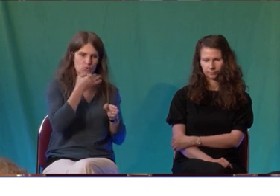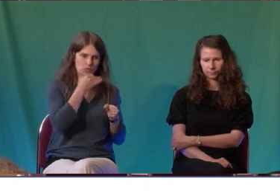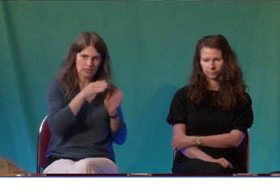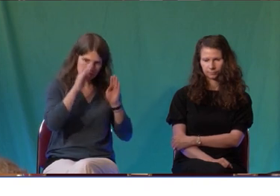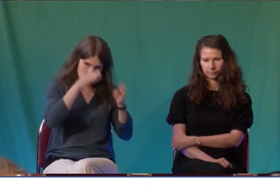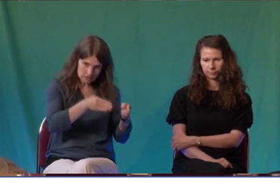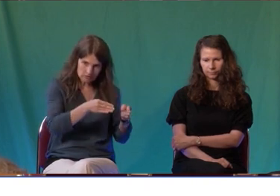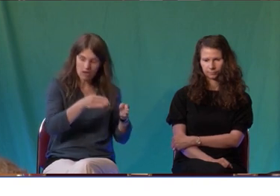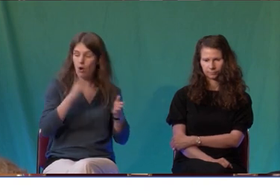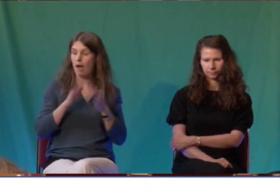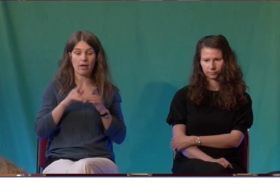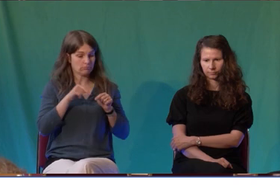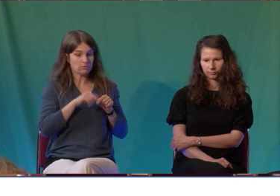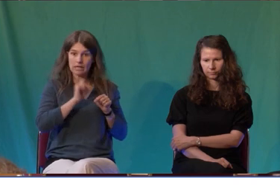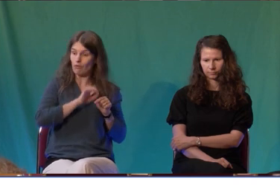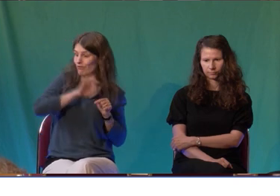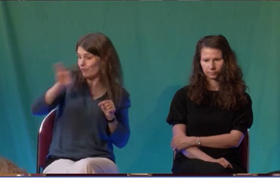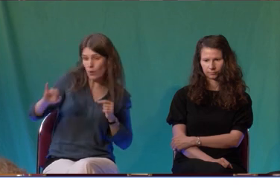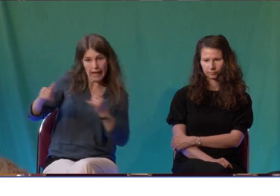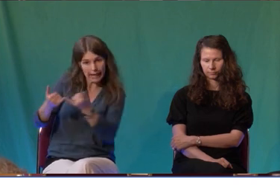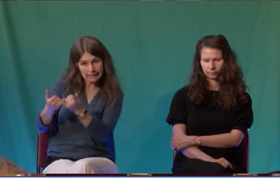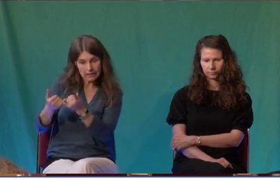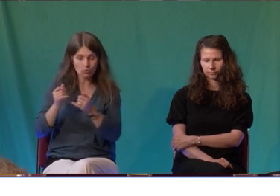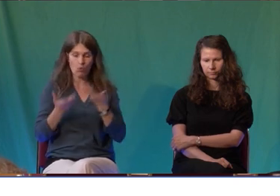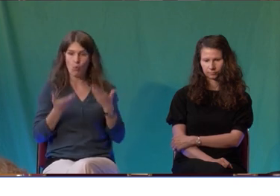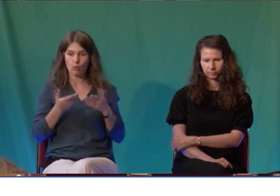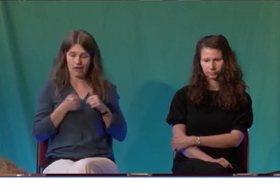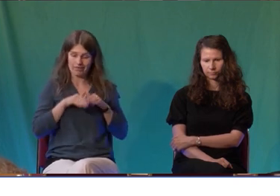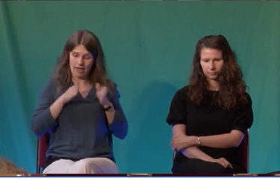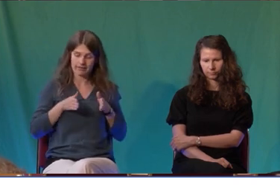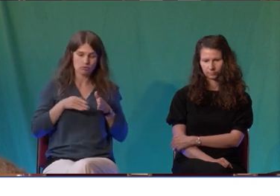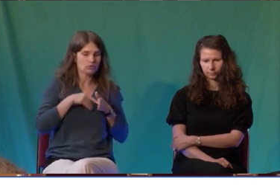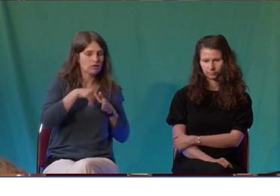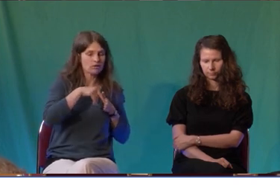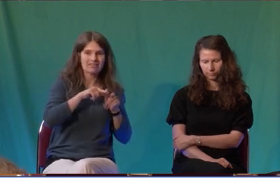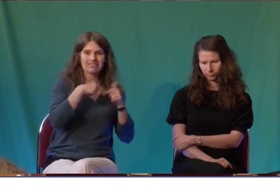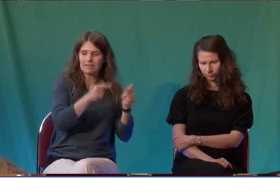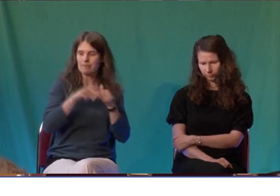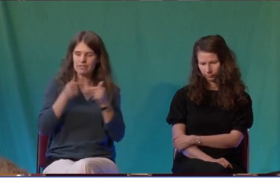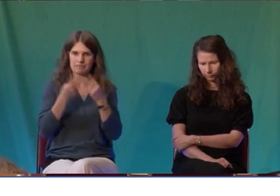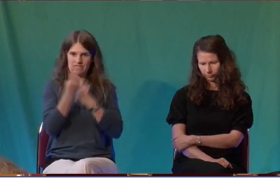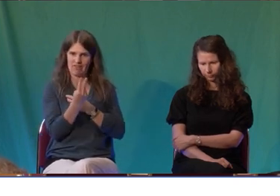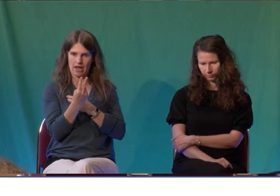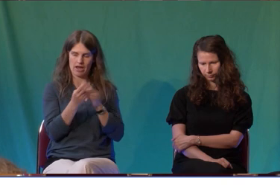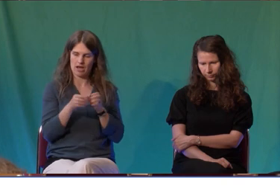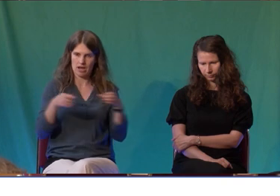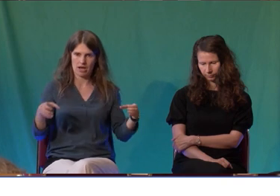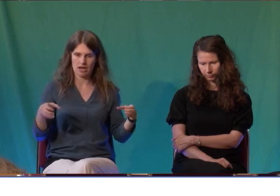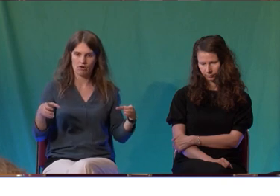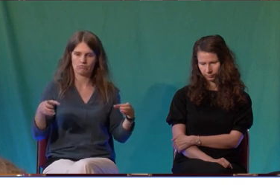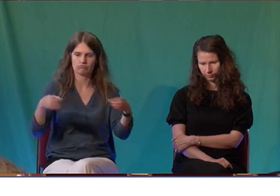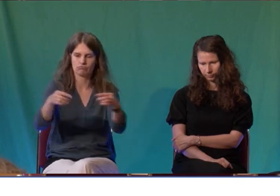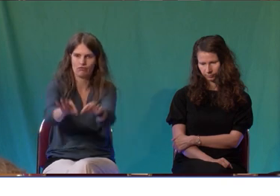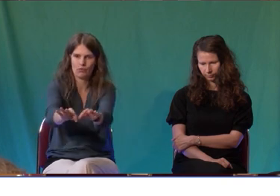es kann verschiedene Teams geben in der Einrichtung oder es kann ein Team geben